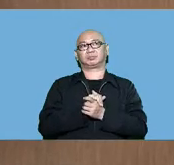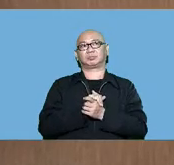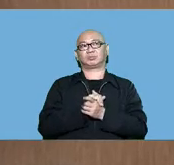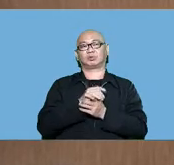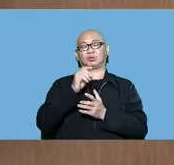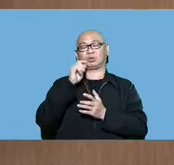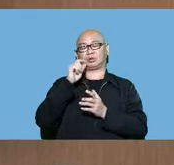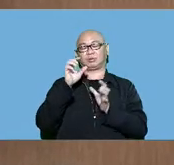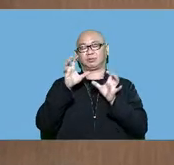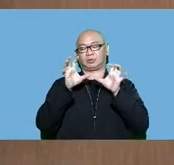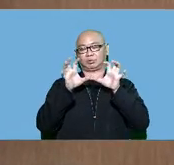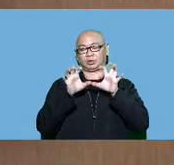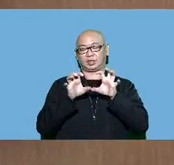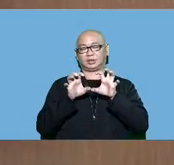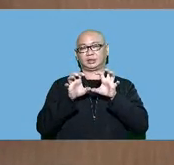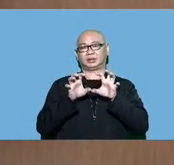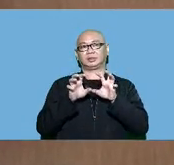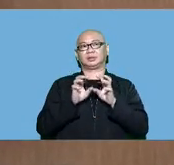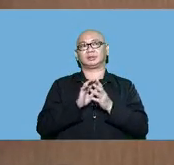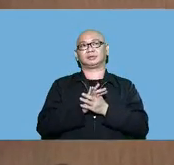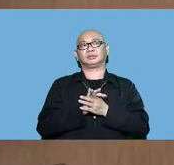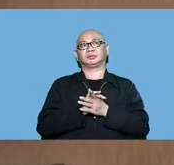Universitas Negeri Semarang.